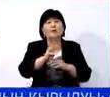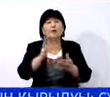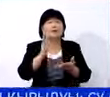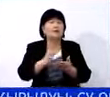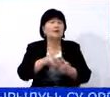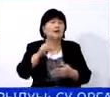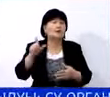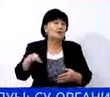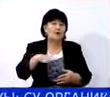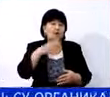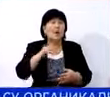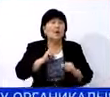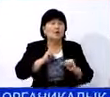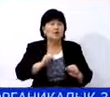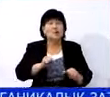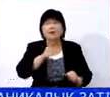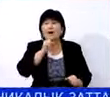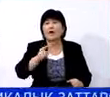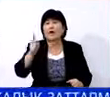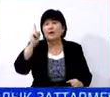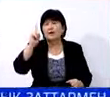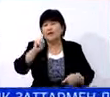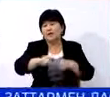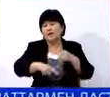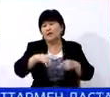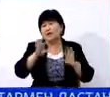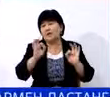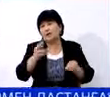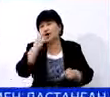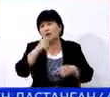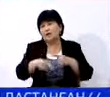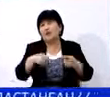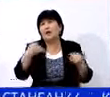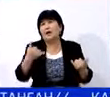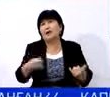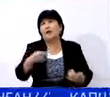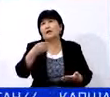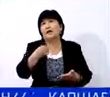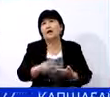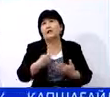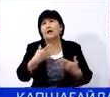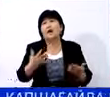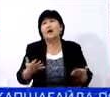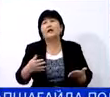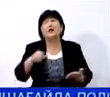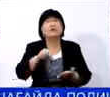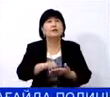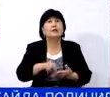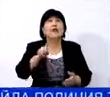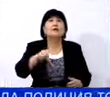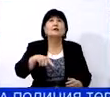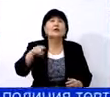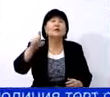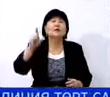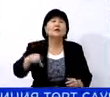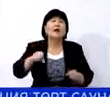жетерлік. Жомарттық атадан келе жатқан игі дәстүріміз бен қазақы қасиетіміздің айқын белгісі. Номинация